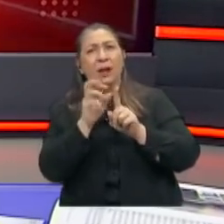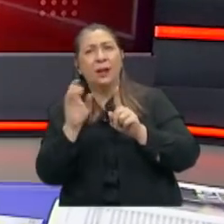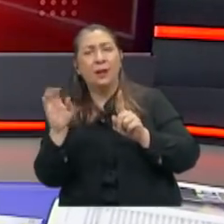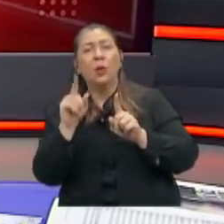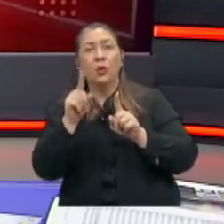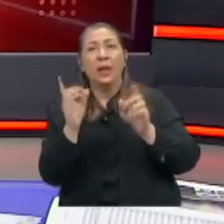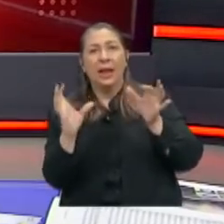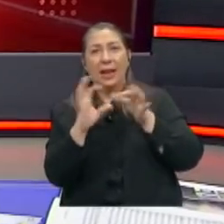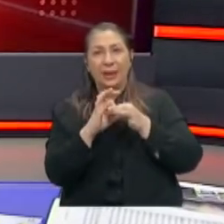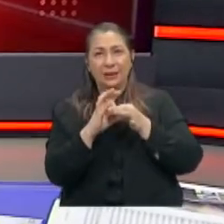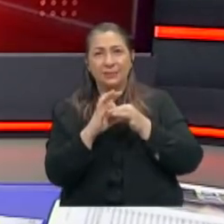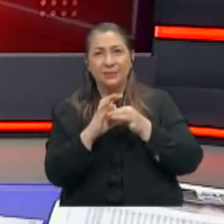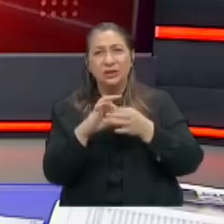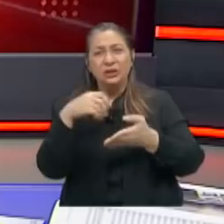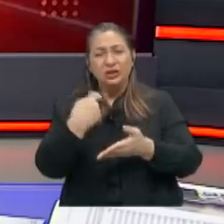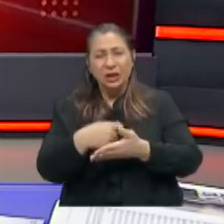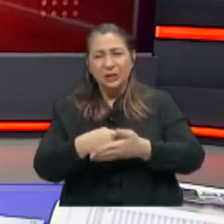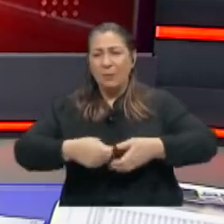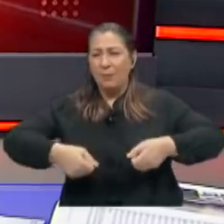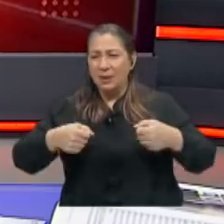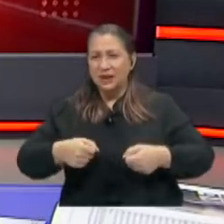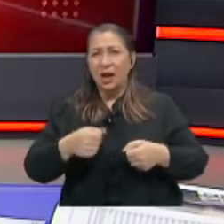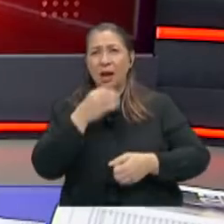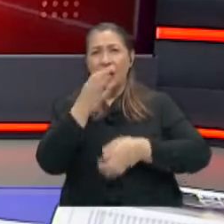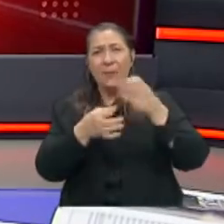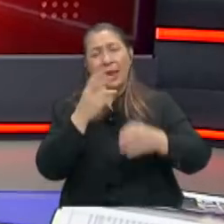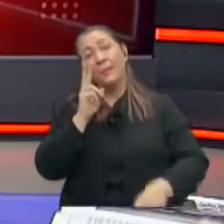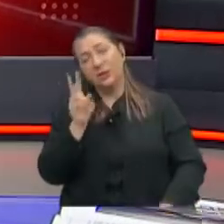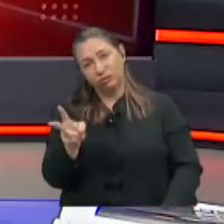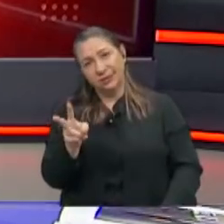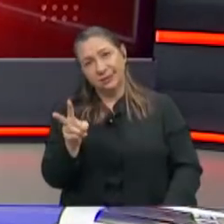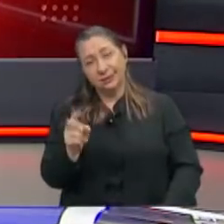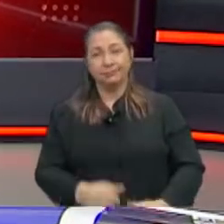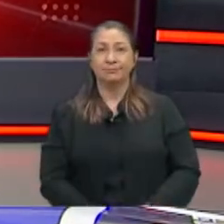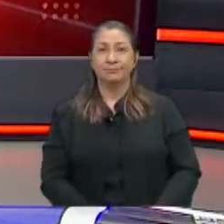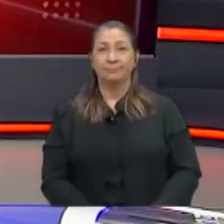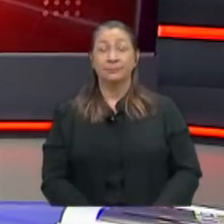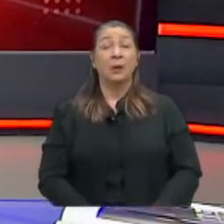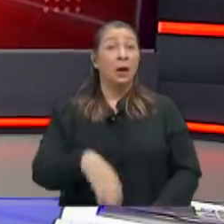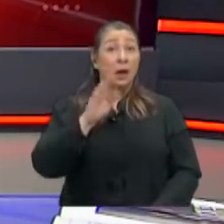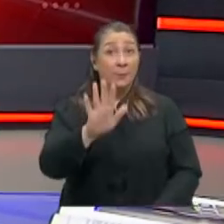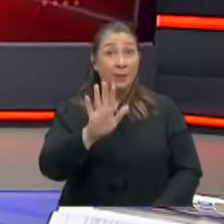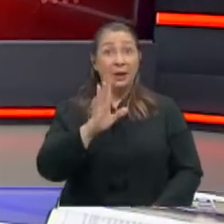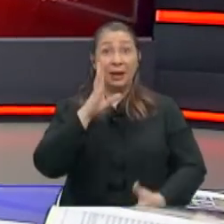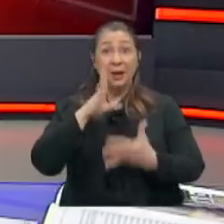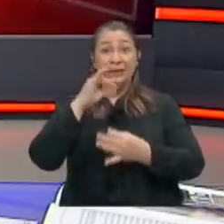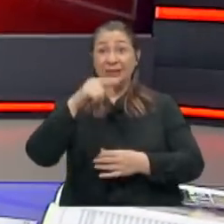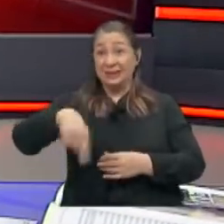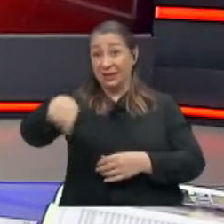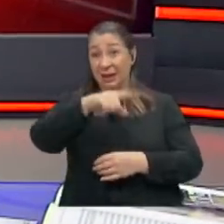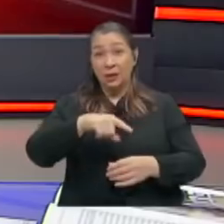Onunla ilgili efendim çarşıdan, pazardan haberlere de bakacağız. Ama insanların